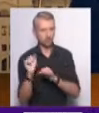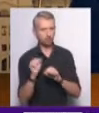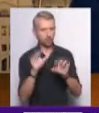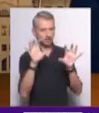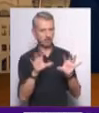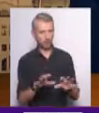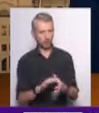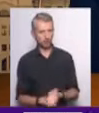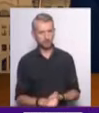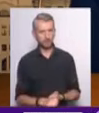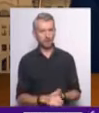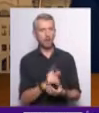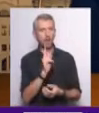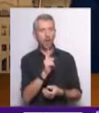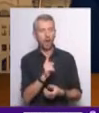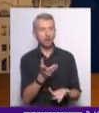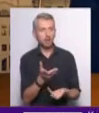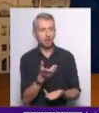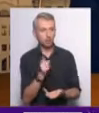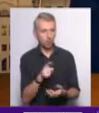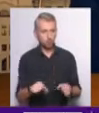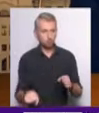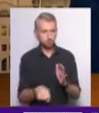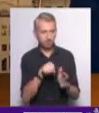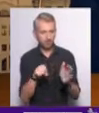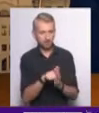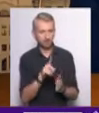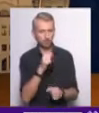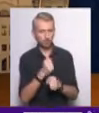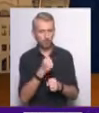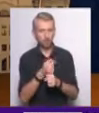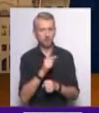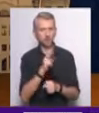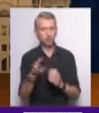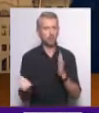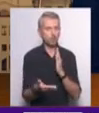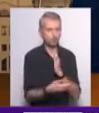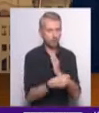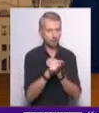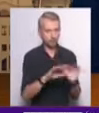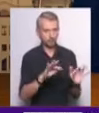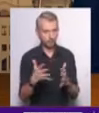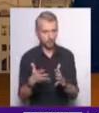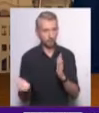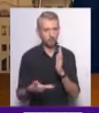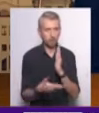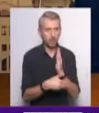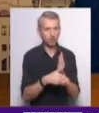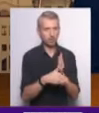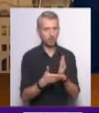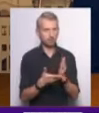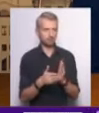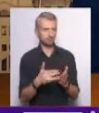Але, скажімо так, той бандитизм, який чинять ті, хто вирубають, в даному випадку вирубають зелені легені